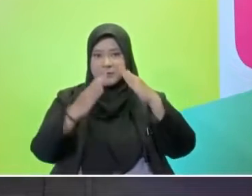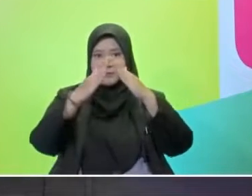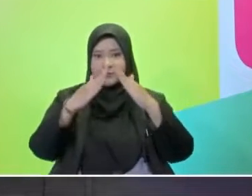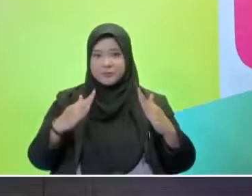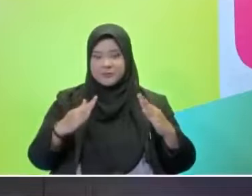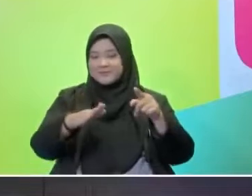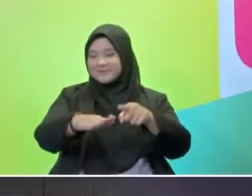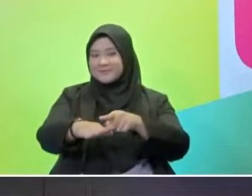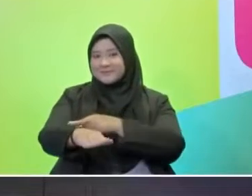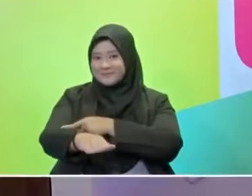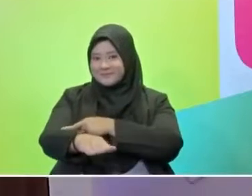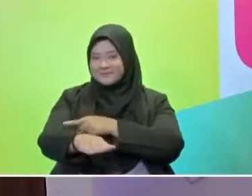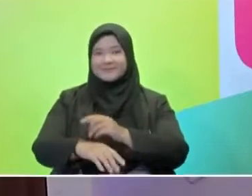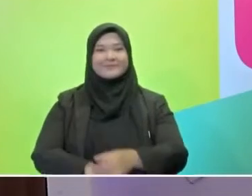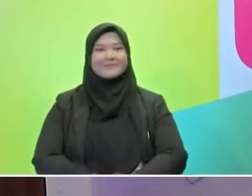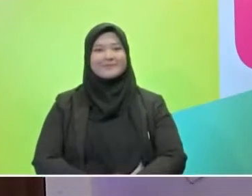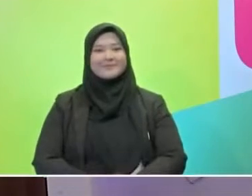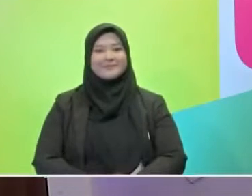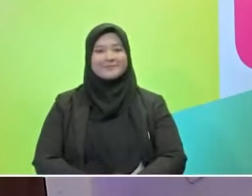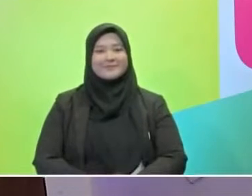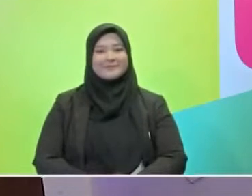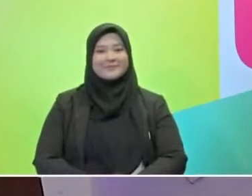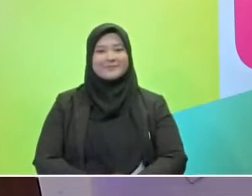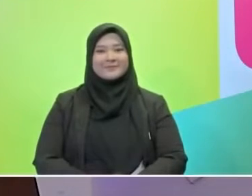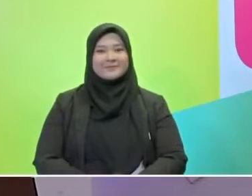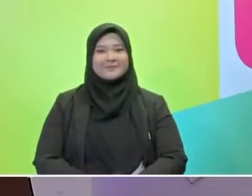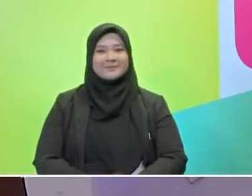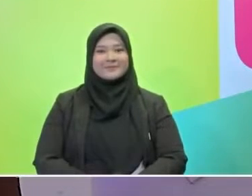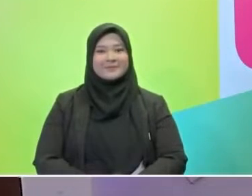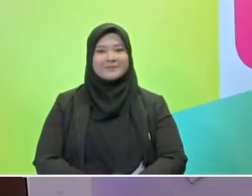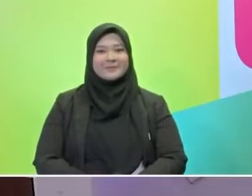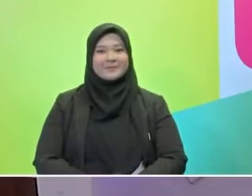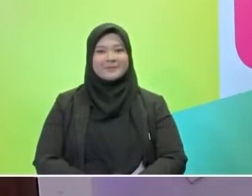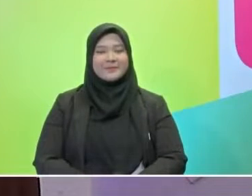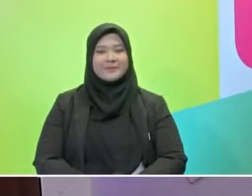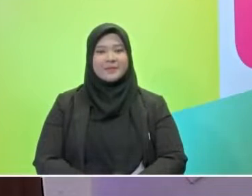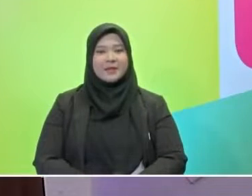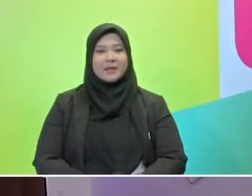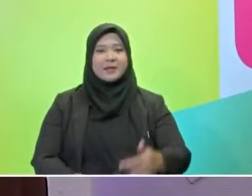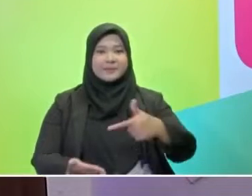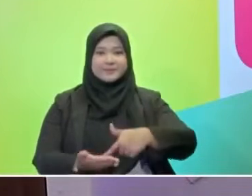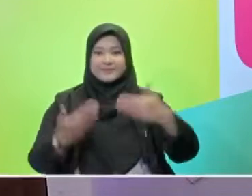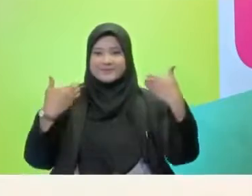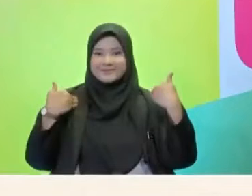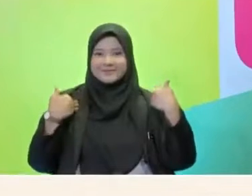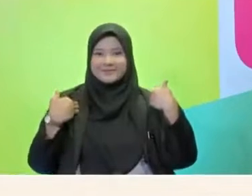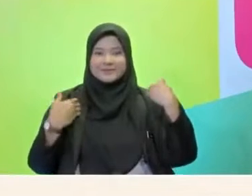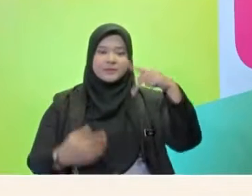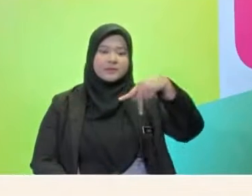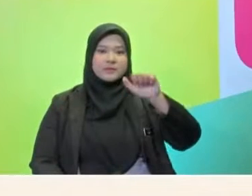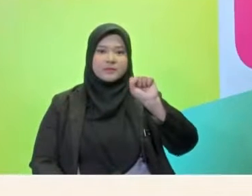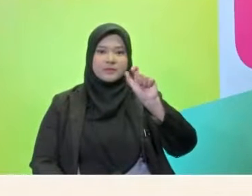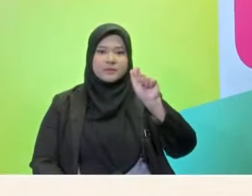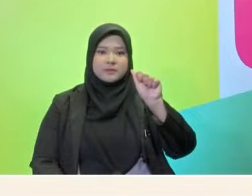Jom. Okey, seterusnya, Pesta Keamatan. Okay, pesta ni disambut oleh kaum